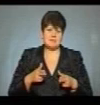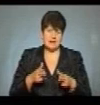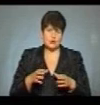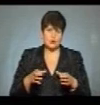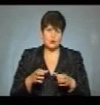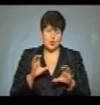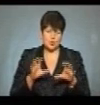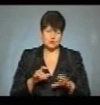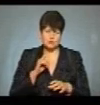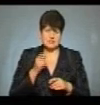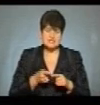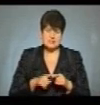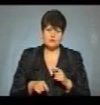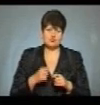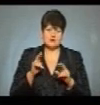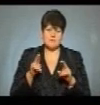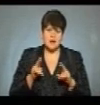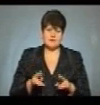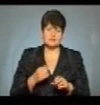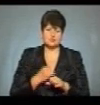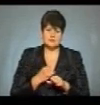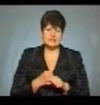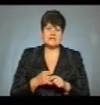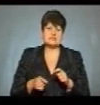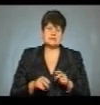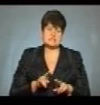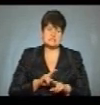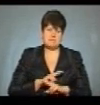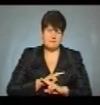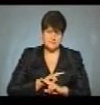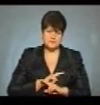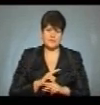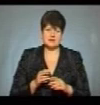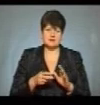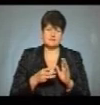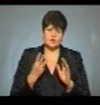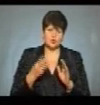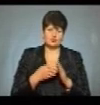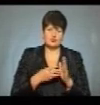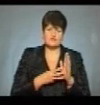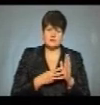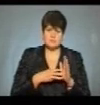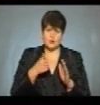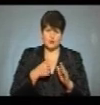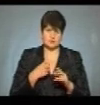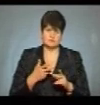правил дорожнього руху, що спричинили смерть. Стаття передбачає ув'язнення від 3 до 8 років і позбавлення водійських